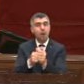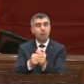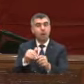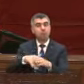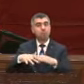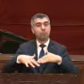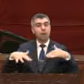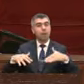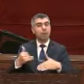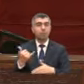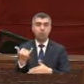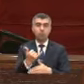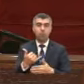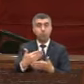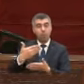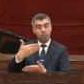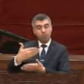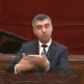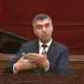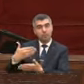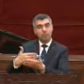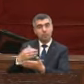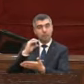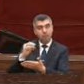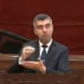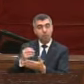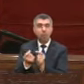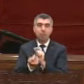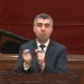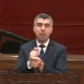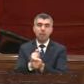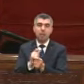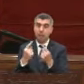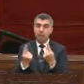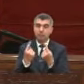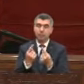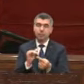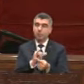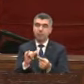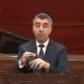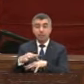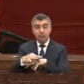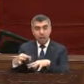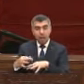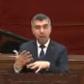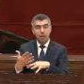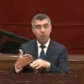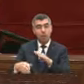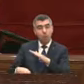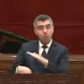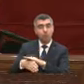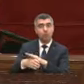كيهم هذيك الوثيقة في حالة ماشي وضعية عادية، اللي هي وضعية إما الطلاق أو الخروج من البيت،